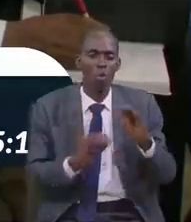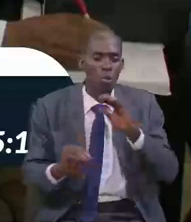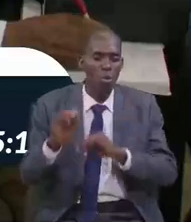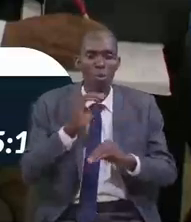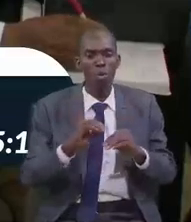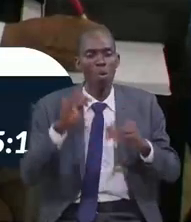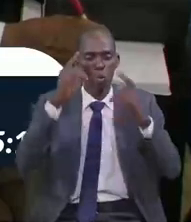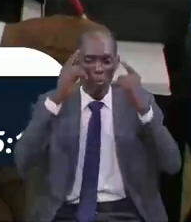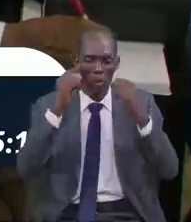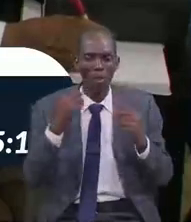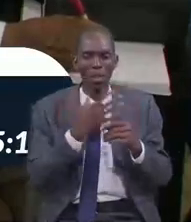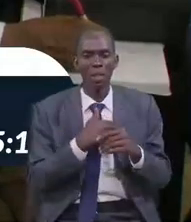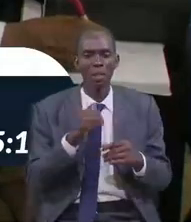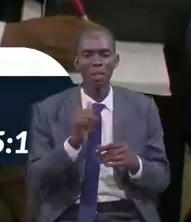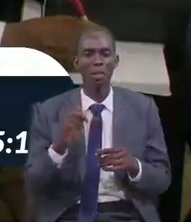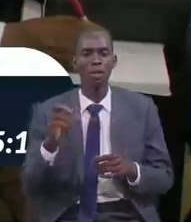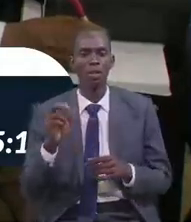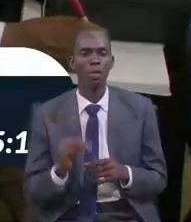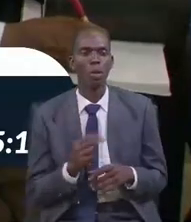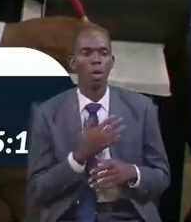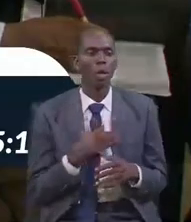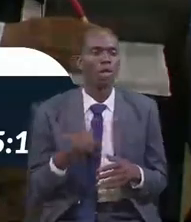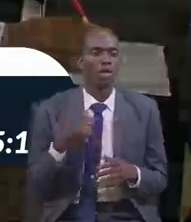Psaume 89,